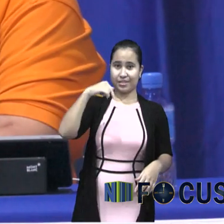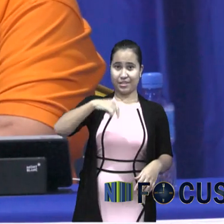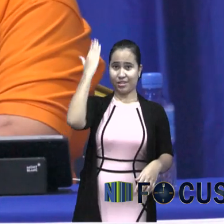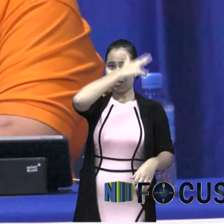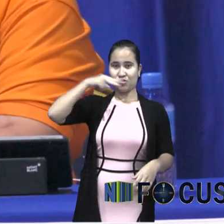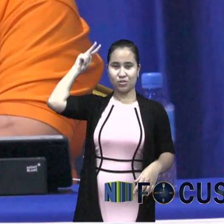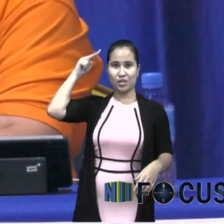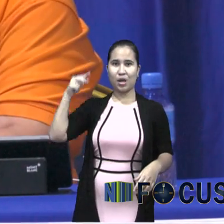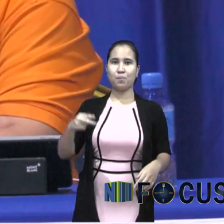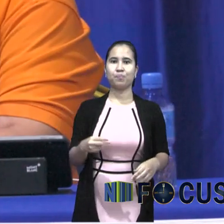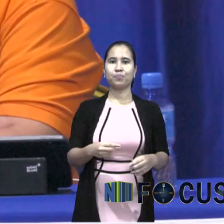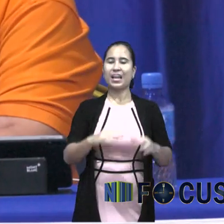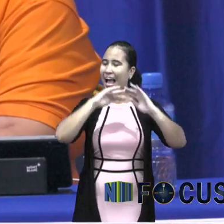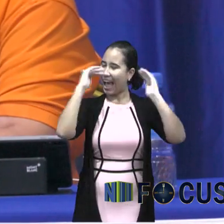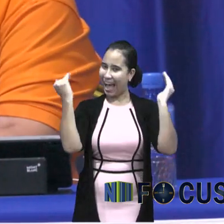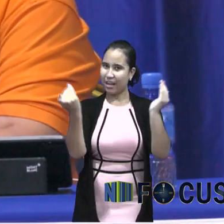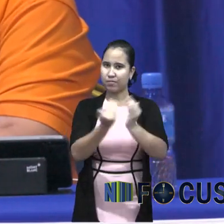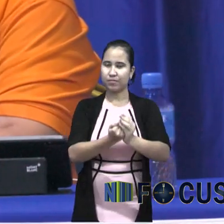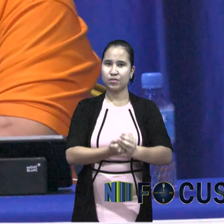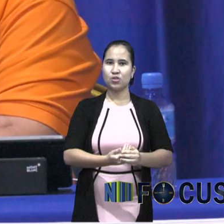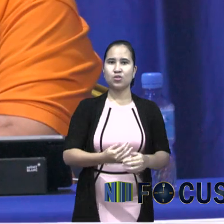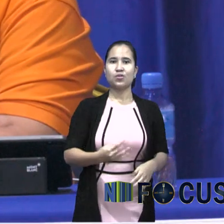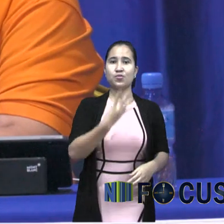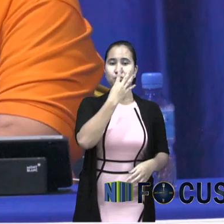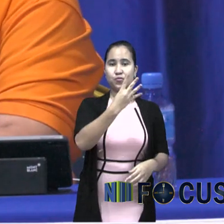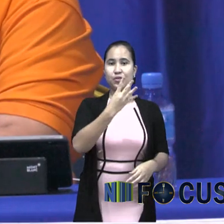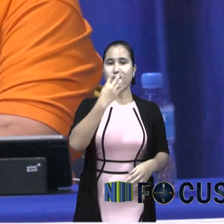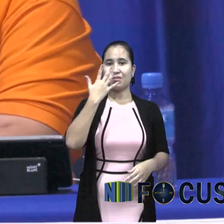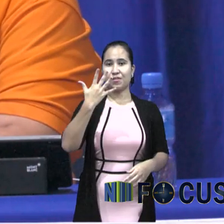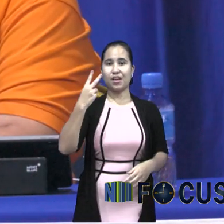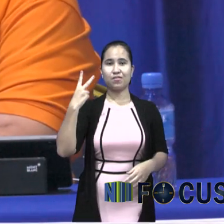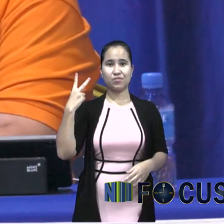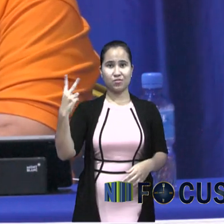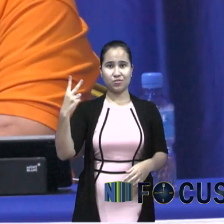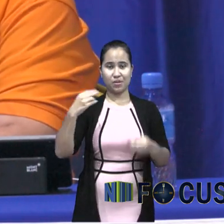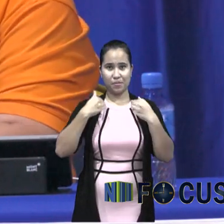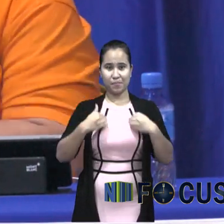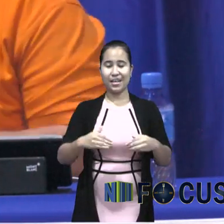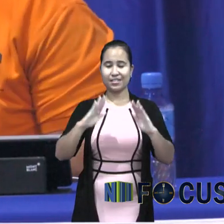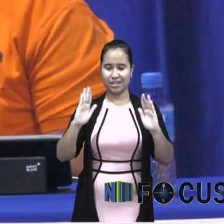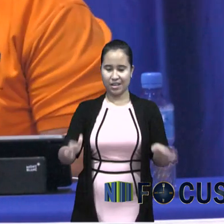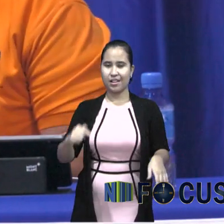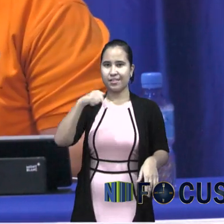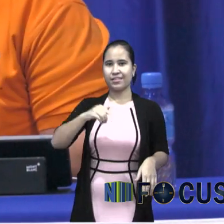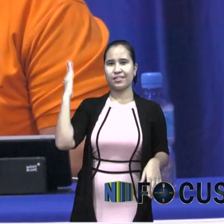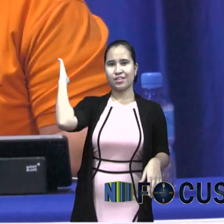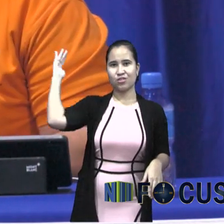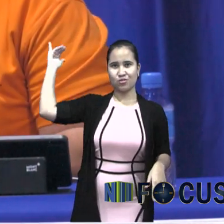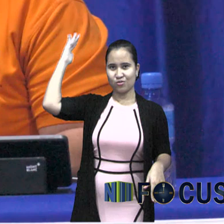een totaal van 452 personen die dus zijn gerepatrieerd reeds in